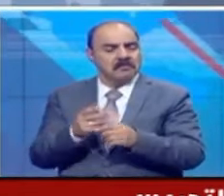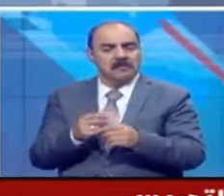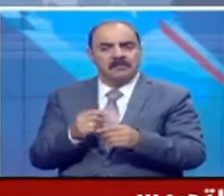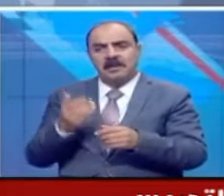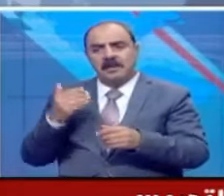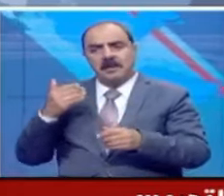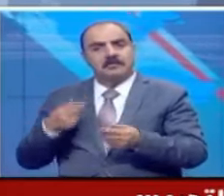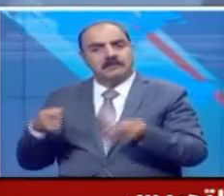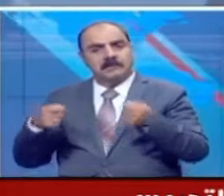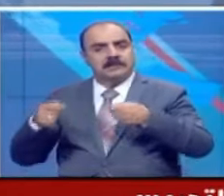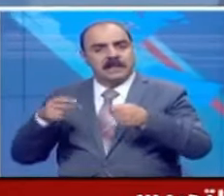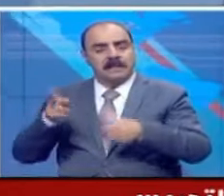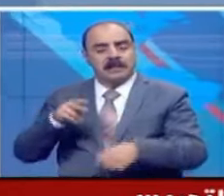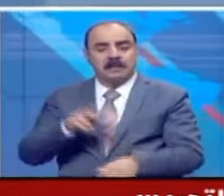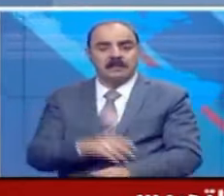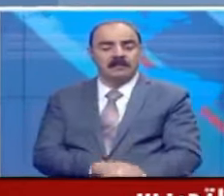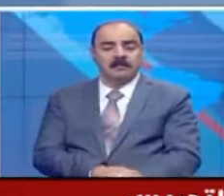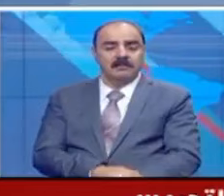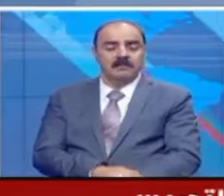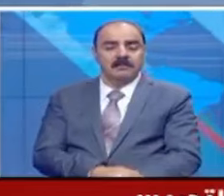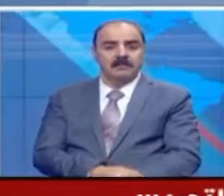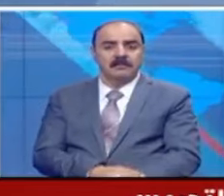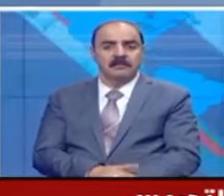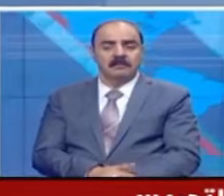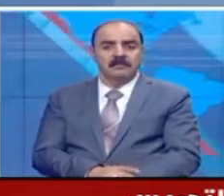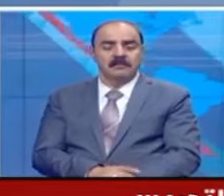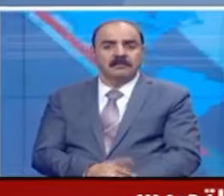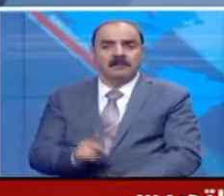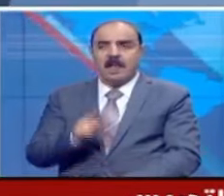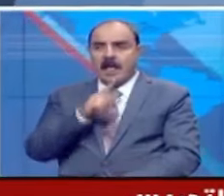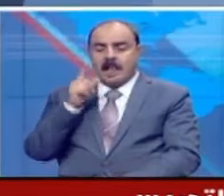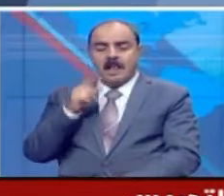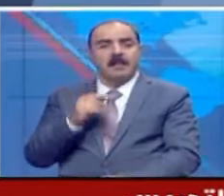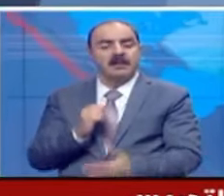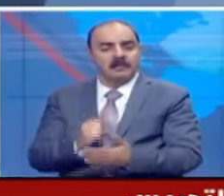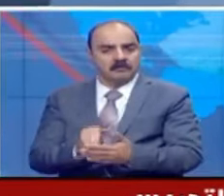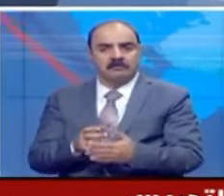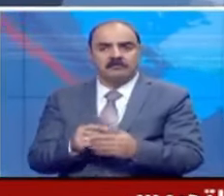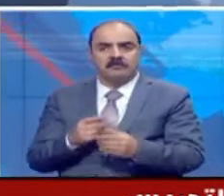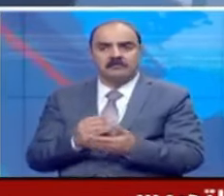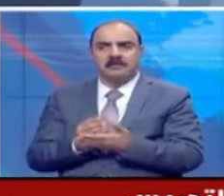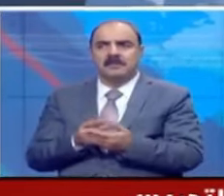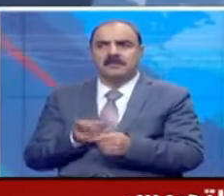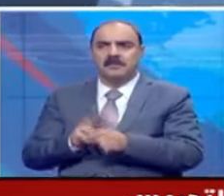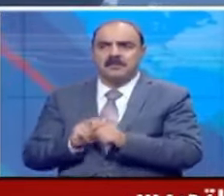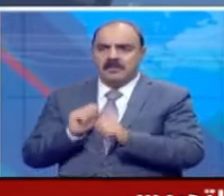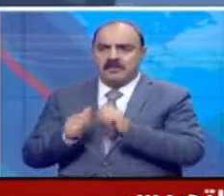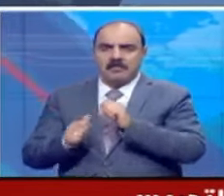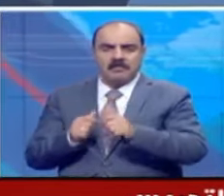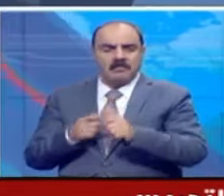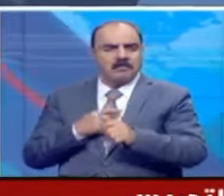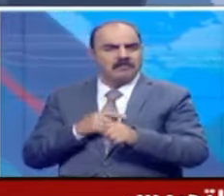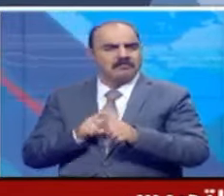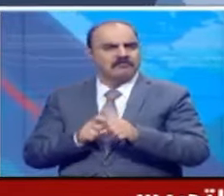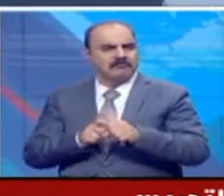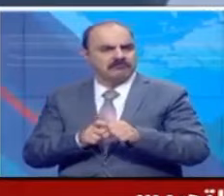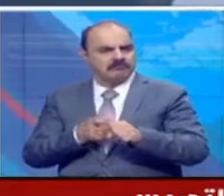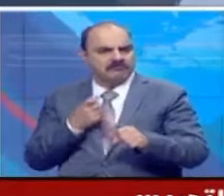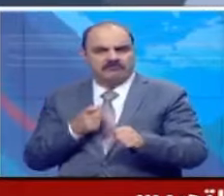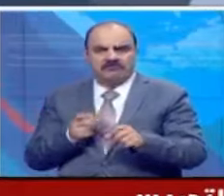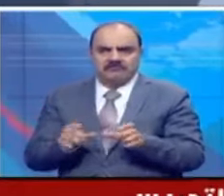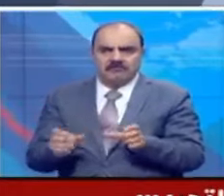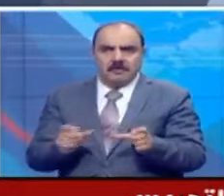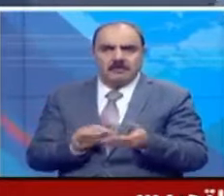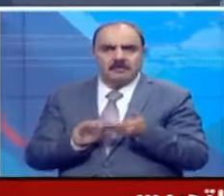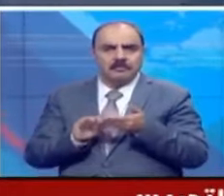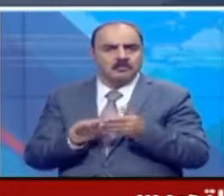الفترات الماضيه منذ ان ظهرت الازمات الاقتصاديه العالميه، وهناك حرص من القياده السياسيه المصريه لايجاد حزم اقتصاديه تساعد